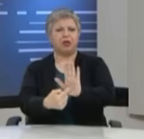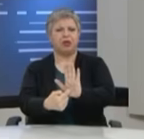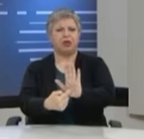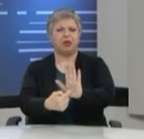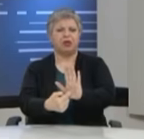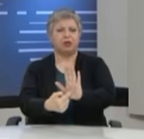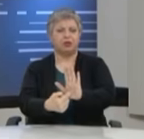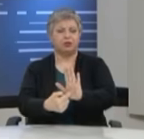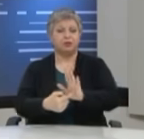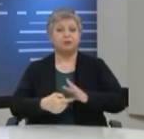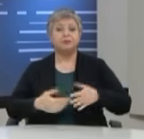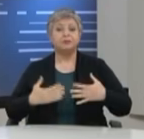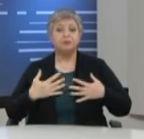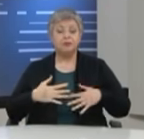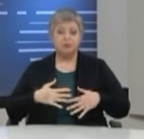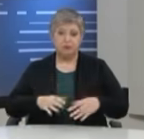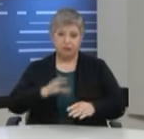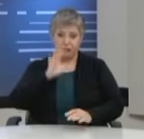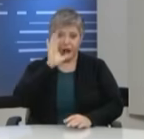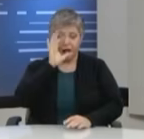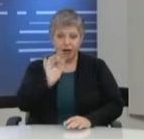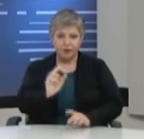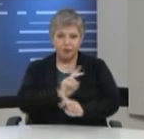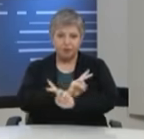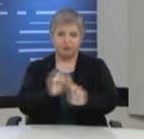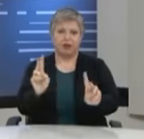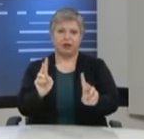είμαι ειλικρινής, αλλά να είμαι και σαφής.